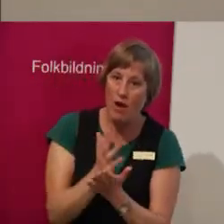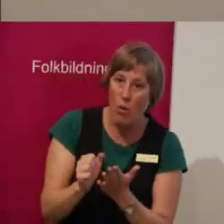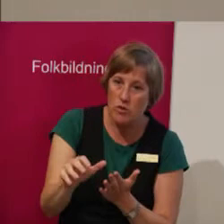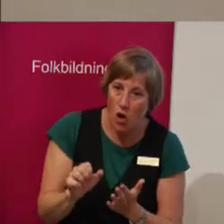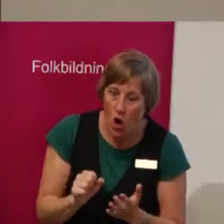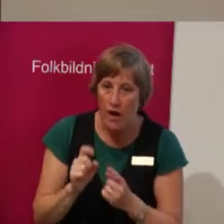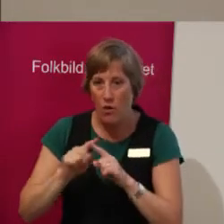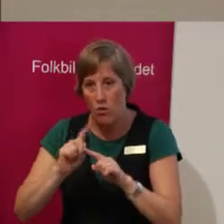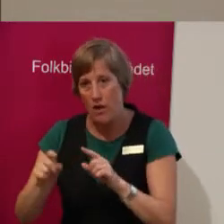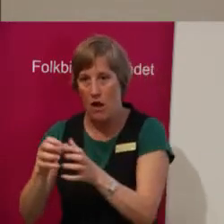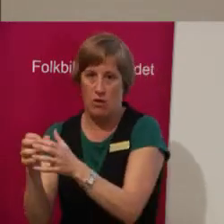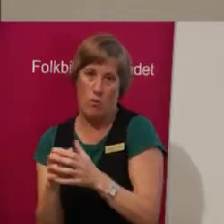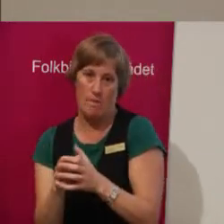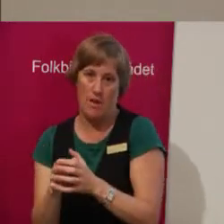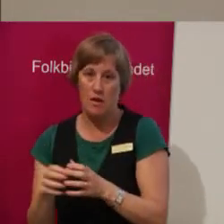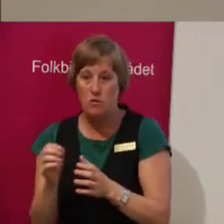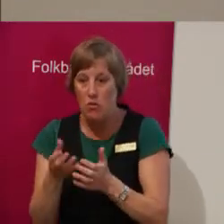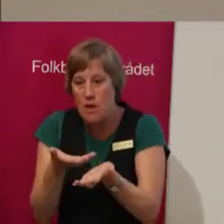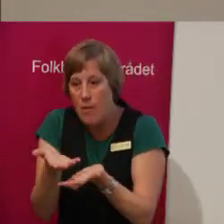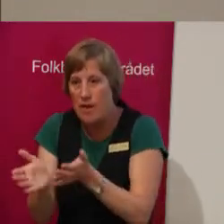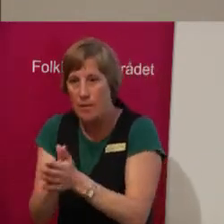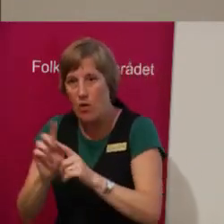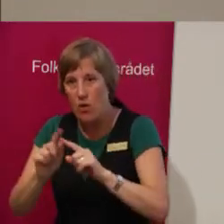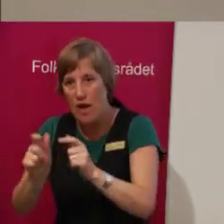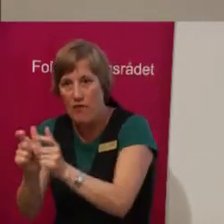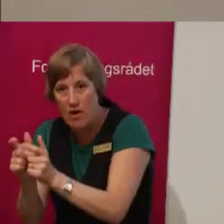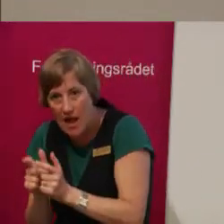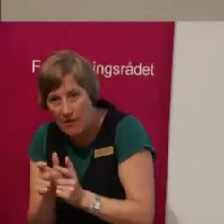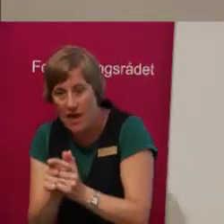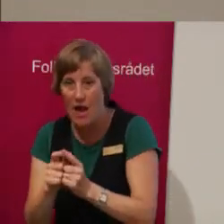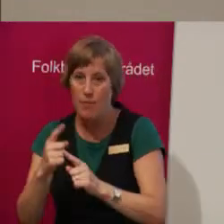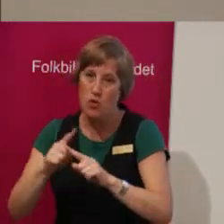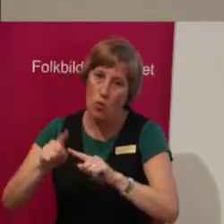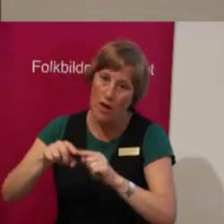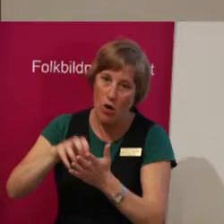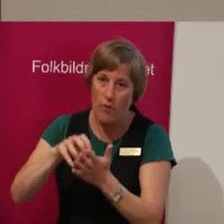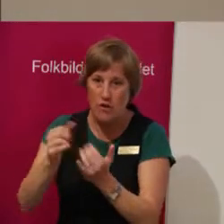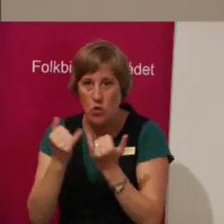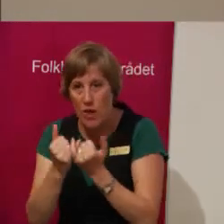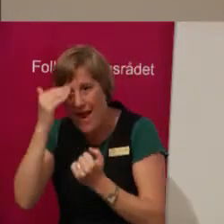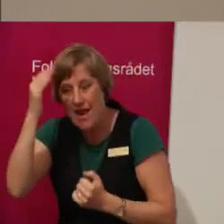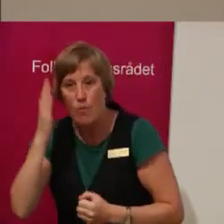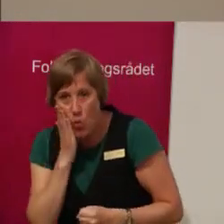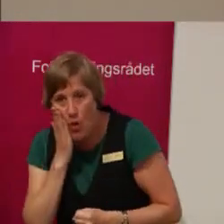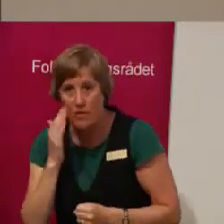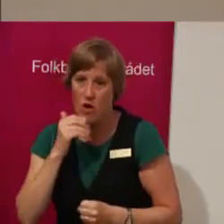samarbeta med föreningar, med intressanta kommunala institutioner som äldreboenden, ungdomsgårdar och så